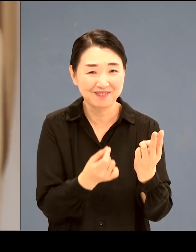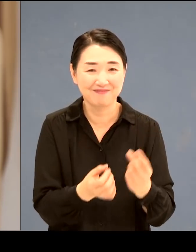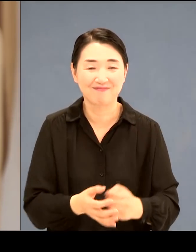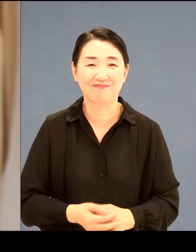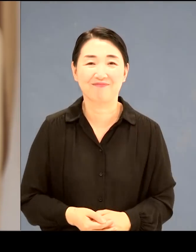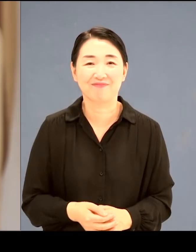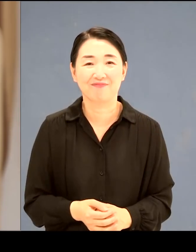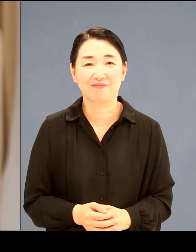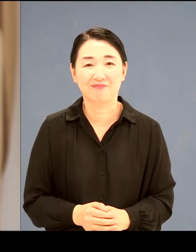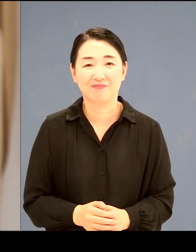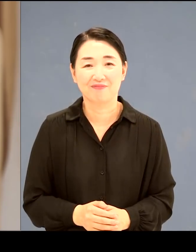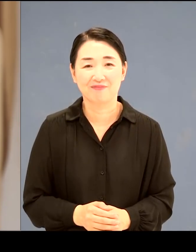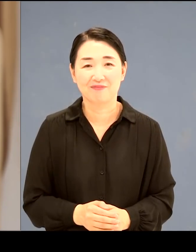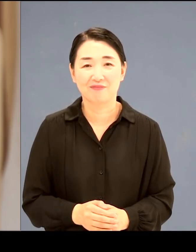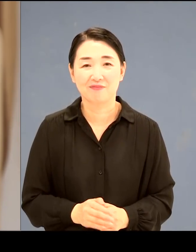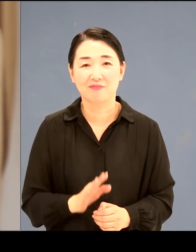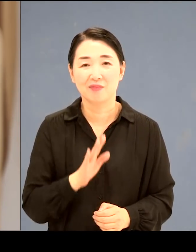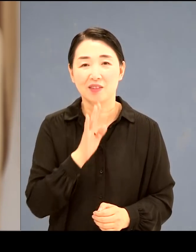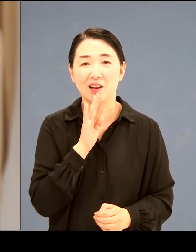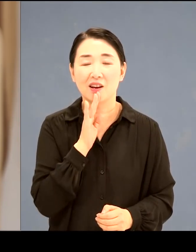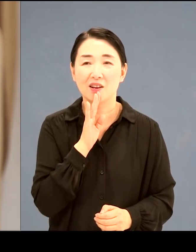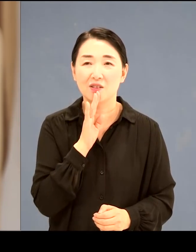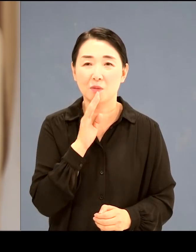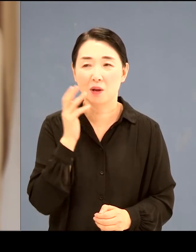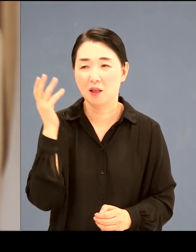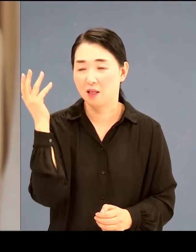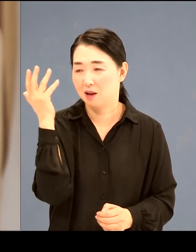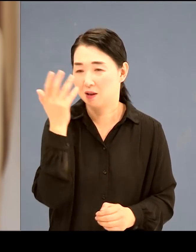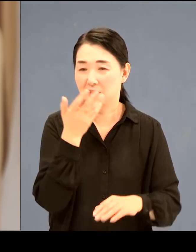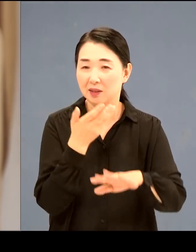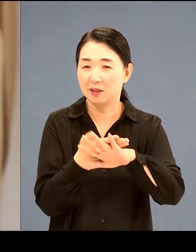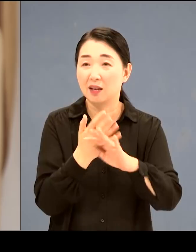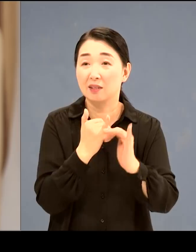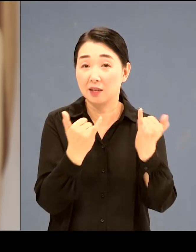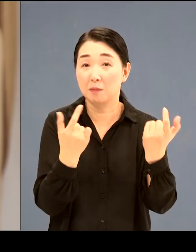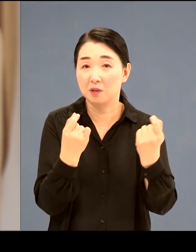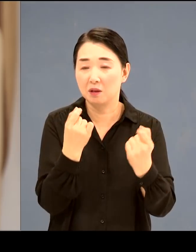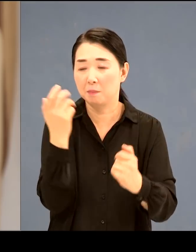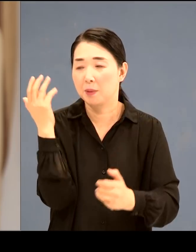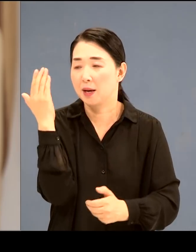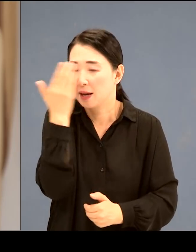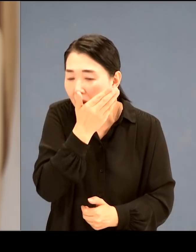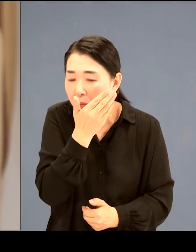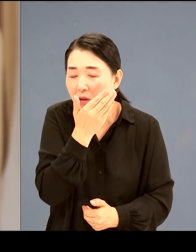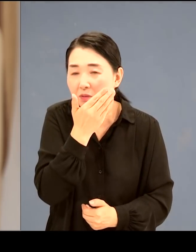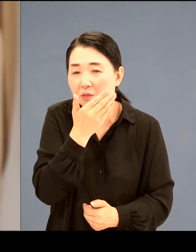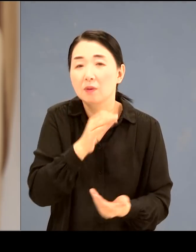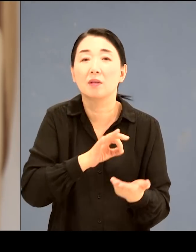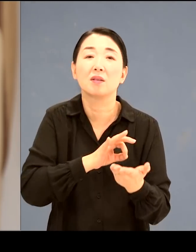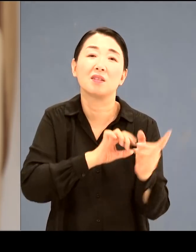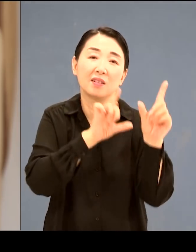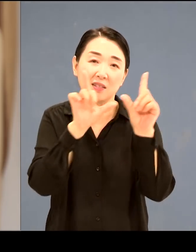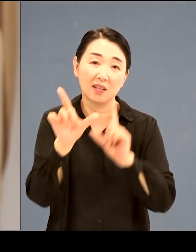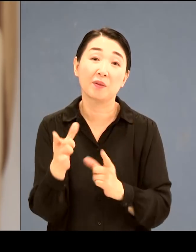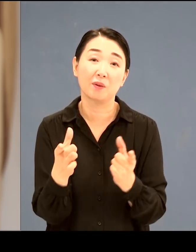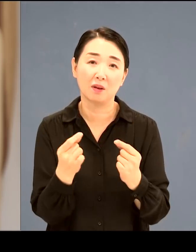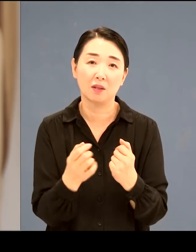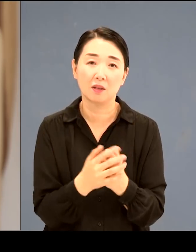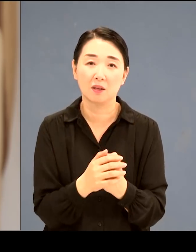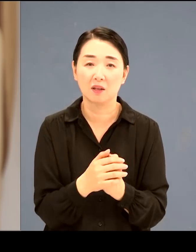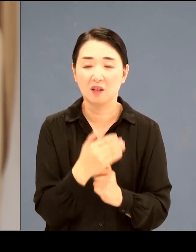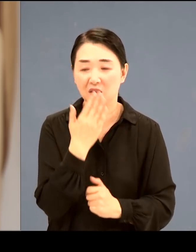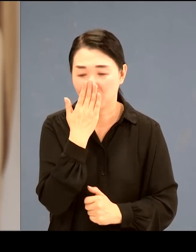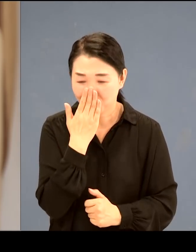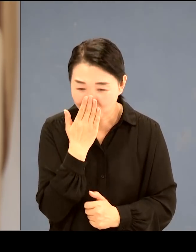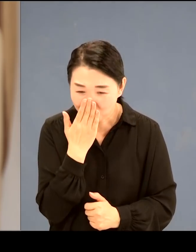너무 가면을 쓰고 살았던 것 같아요. 겸손한 척, 그냥 뭐 안 그런